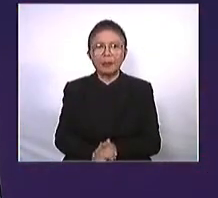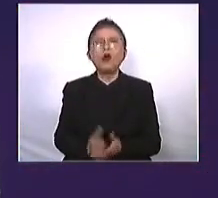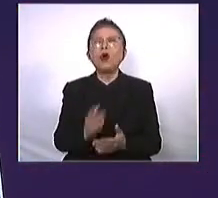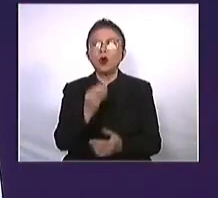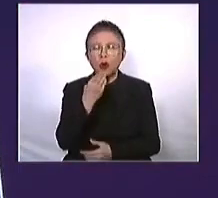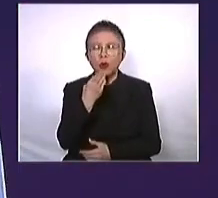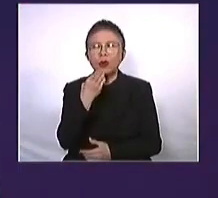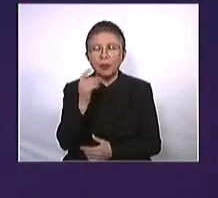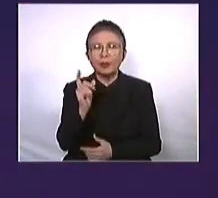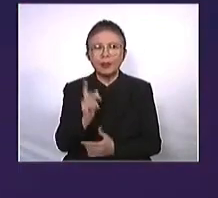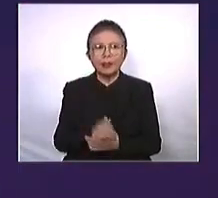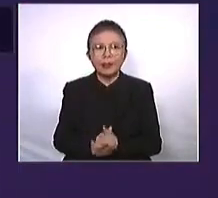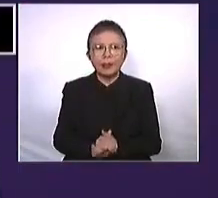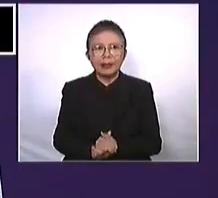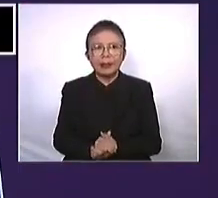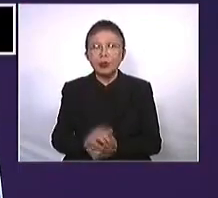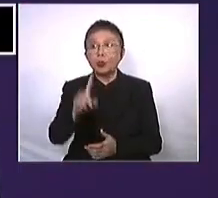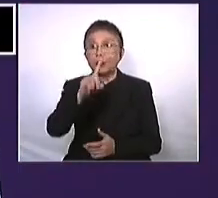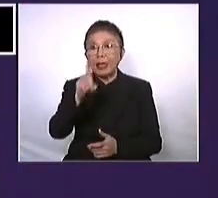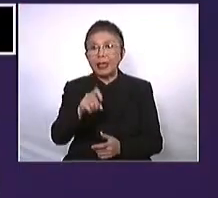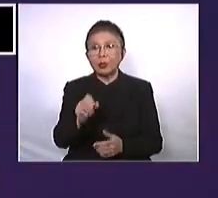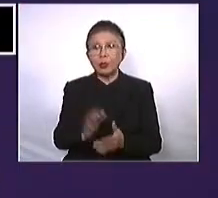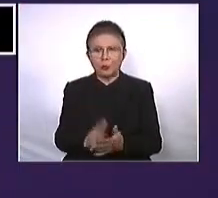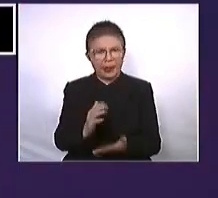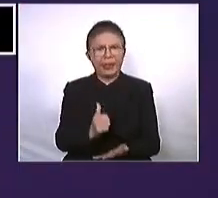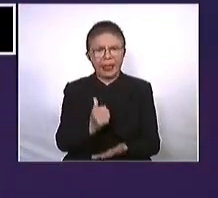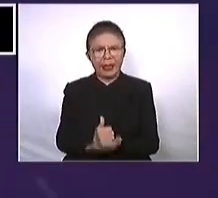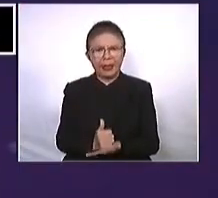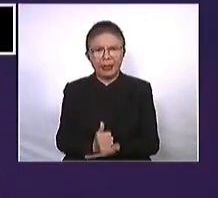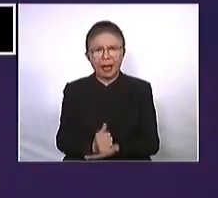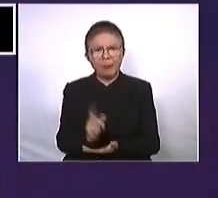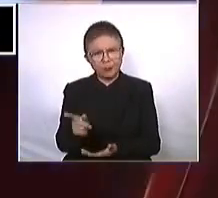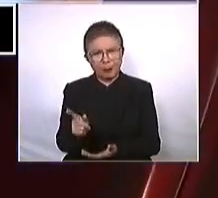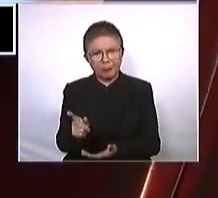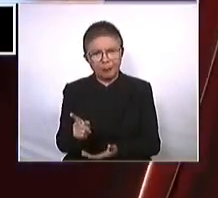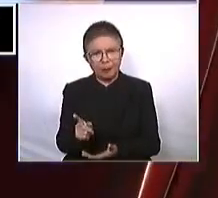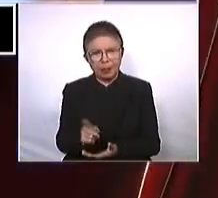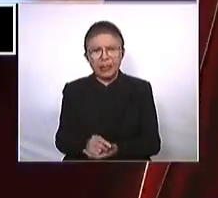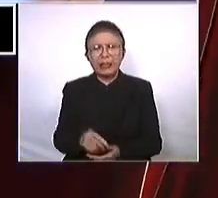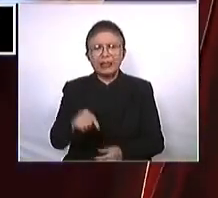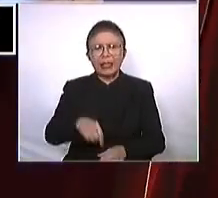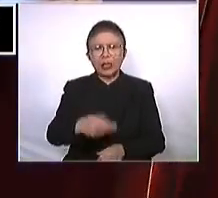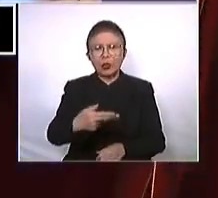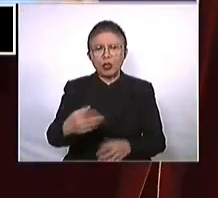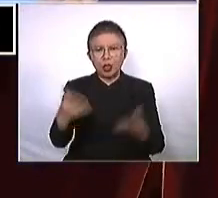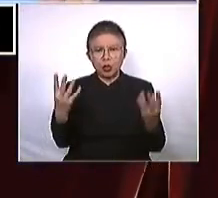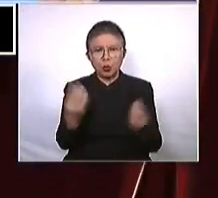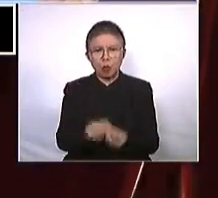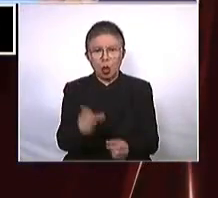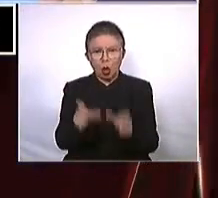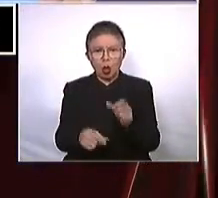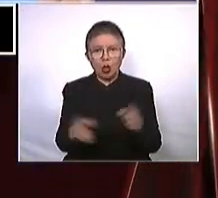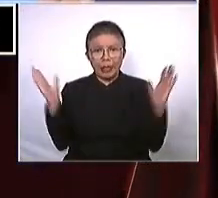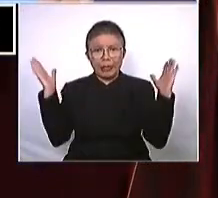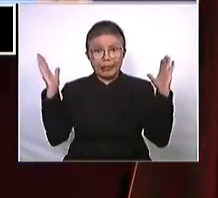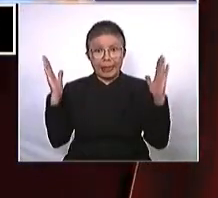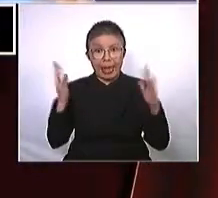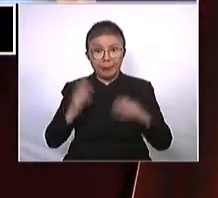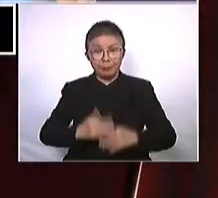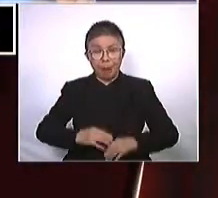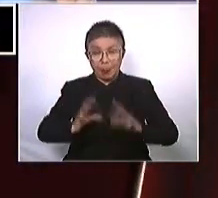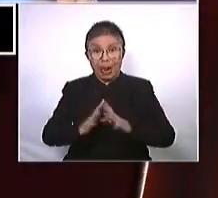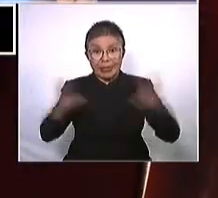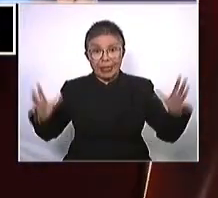Memang pertanyaan ini sungguh penting karena Indonesia dengan jumlah umat Islam yang terbanyak di